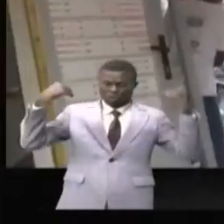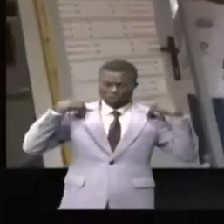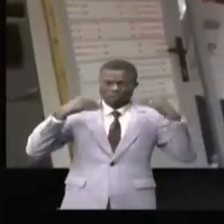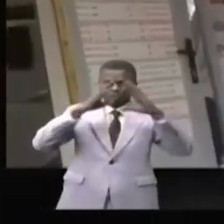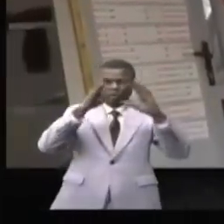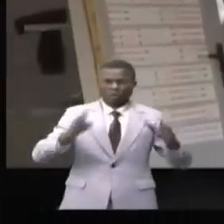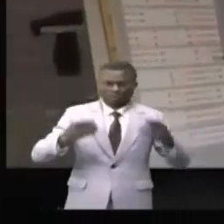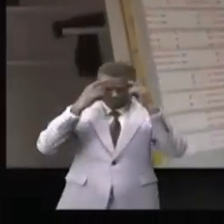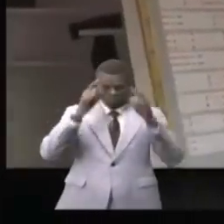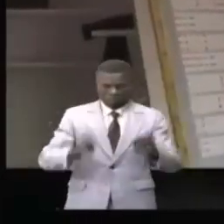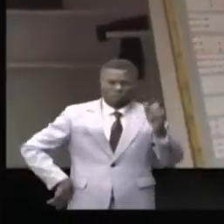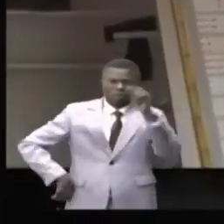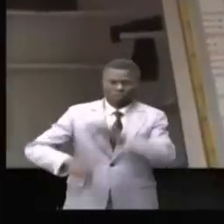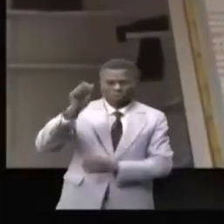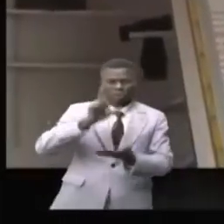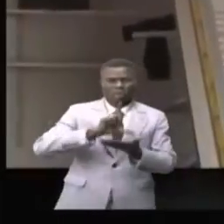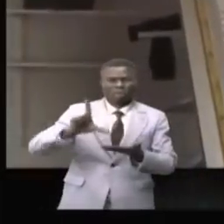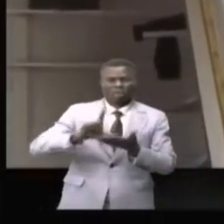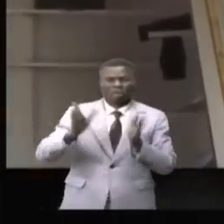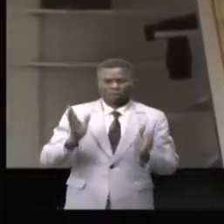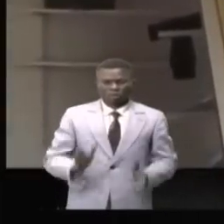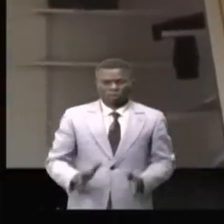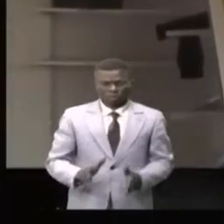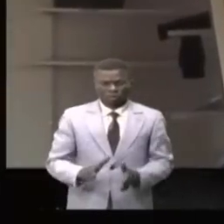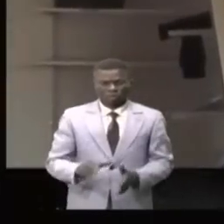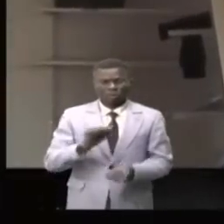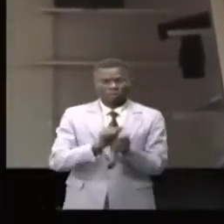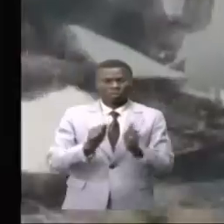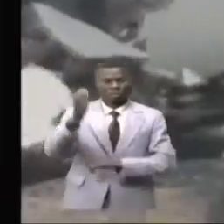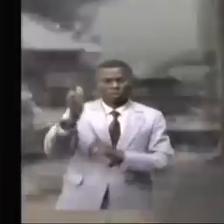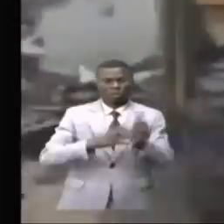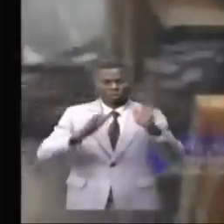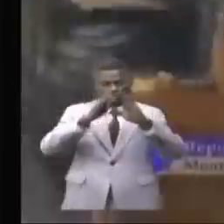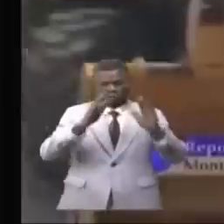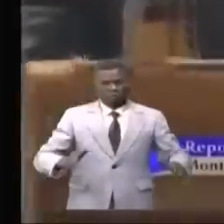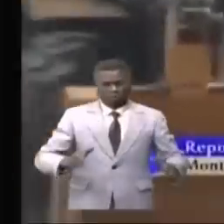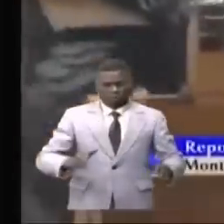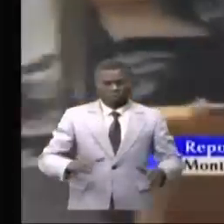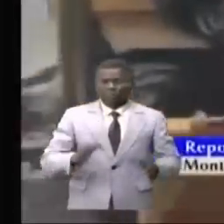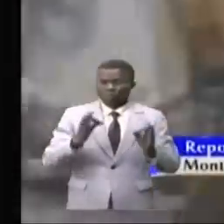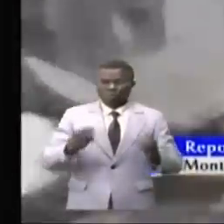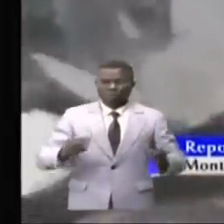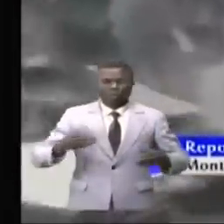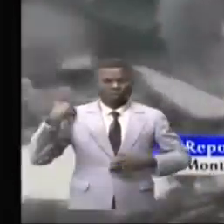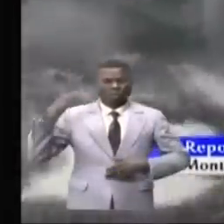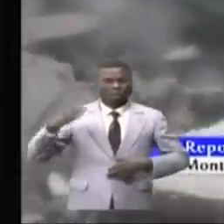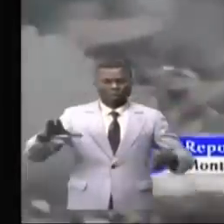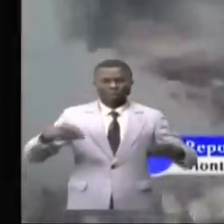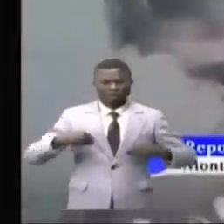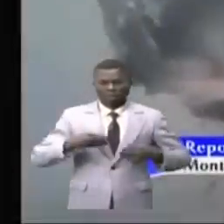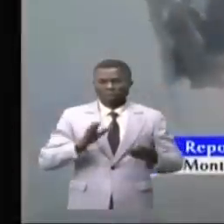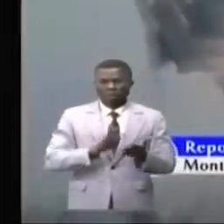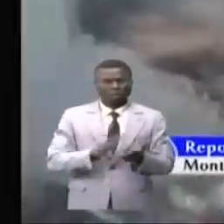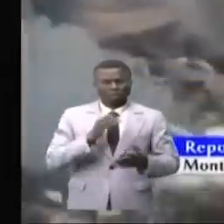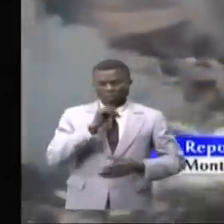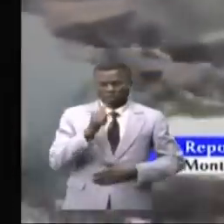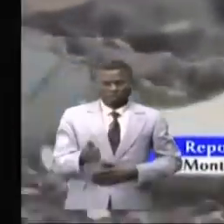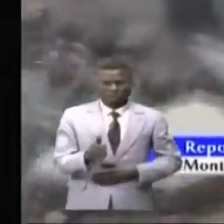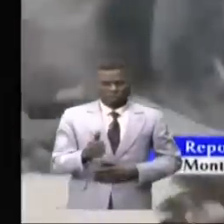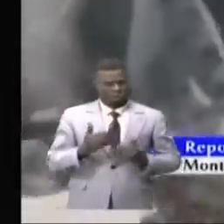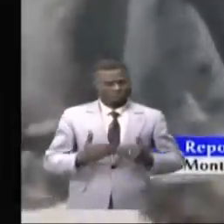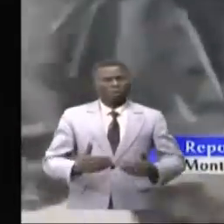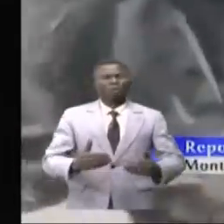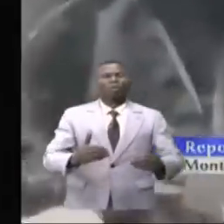brutal. A noter que cette série de démolitions des locaux érigés au sein de l'Institut National Géographique se